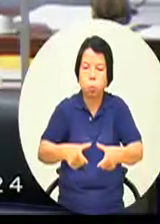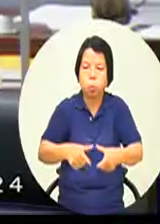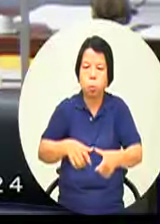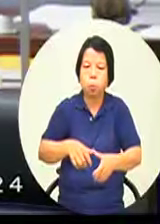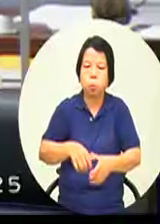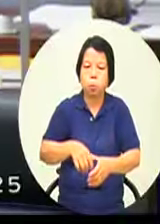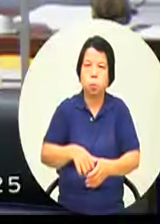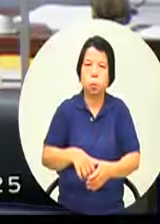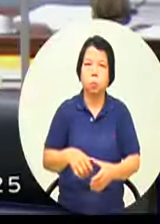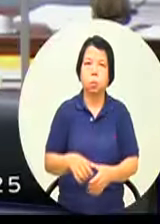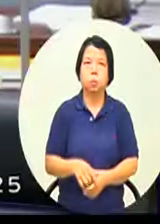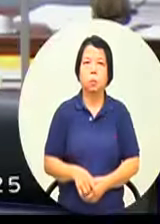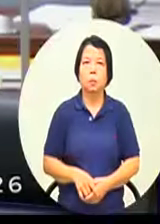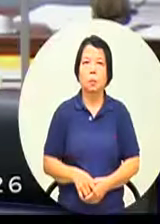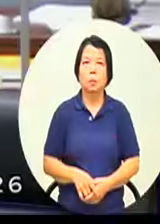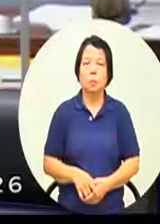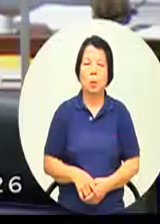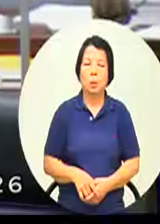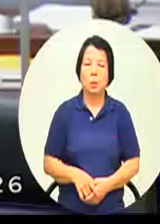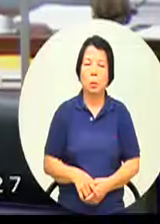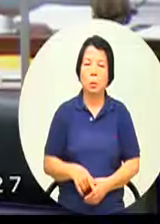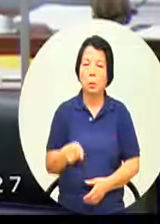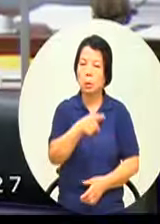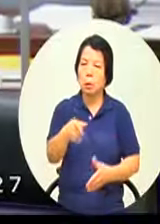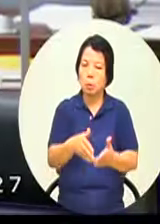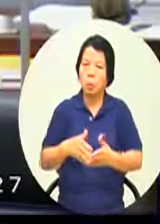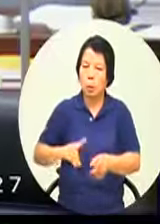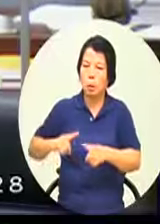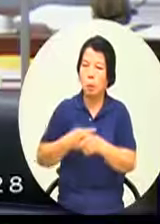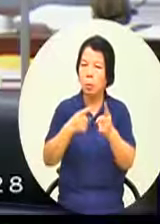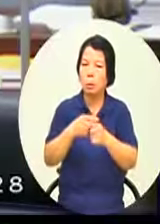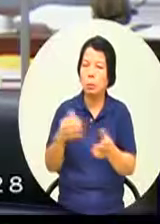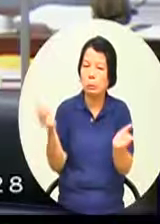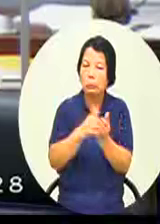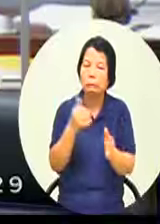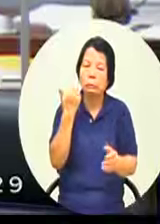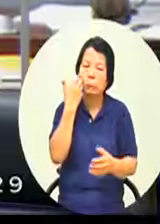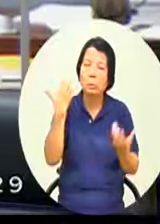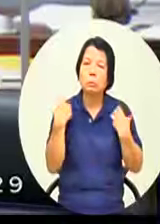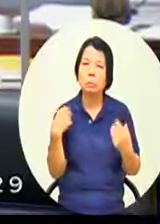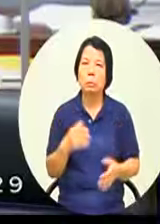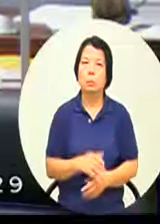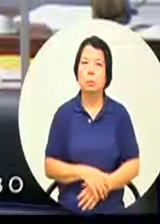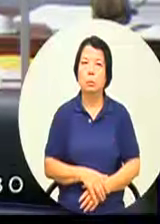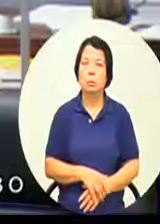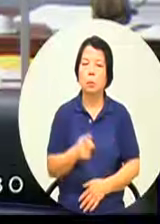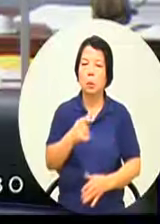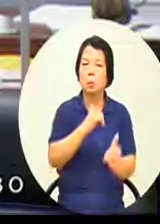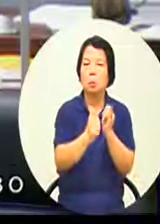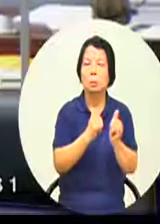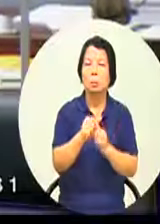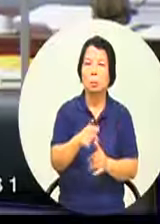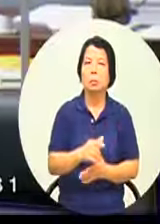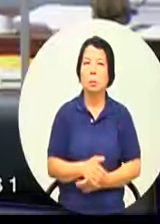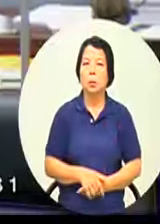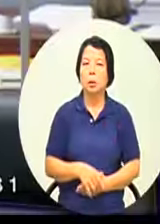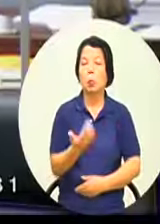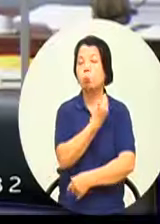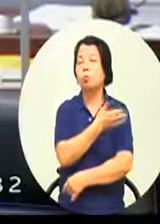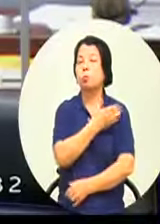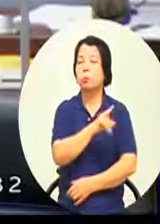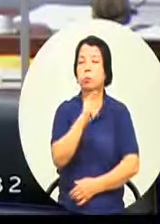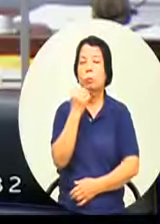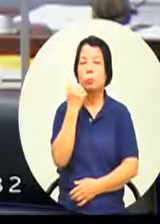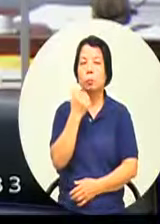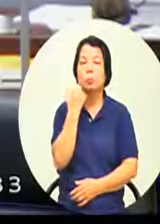大坑洞，我想。你们在那边护杠，到底是谁的责任？我觉得百姓他不去管你们到底